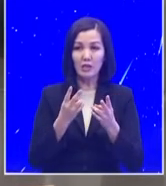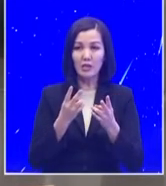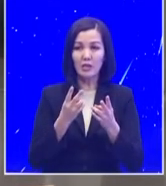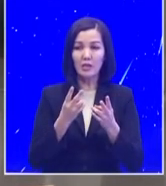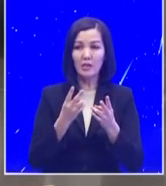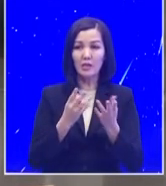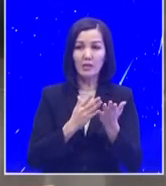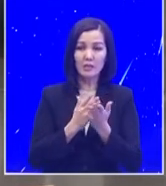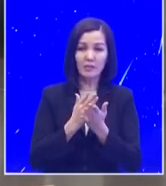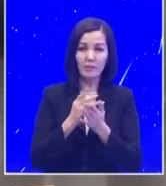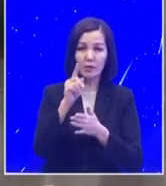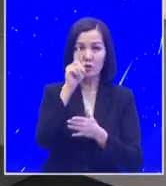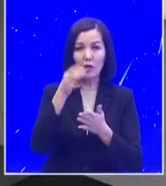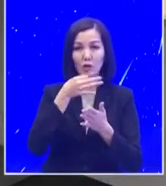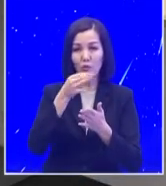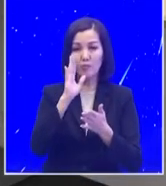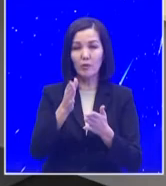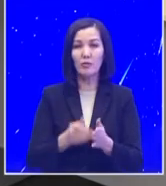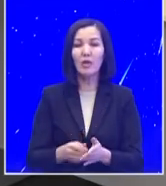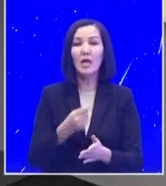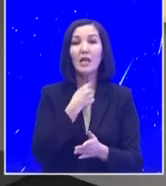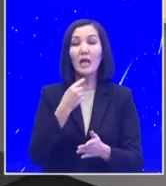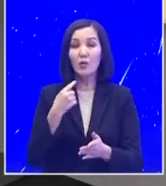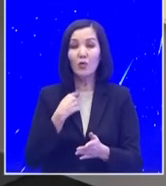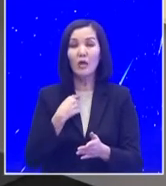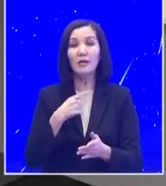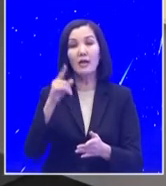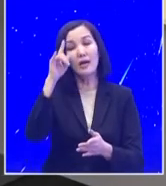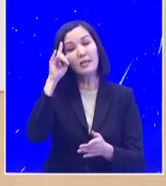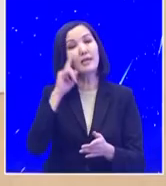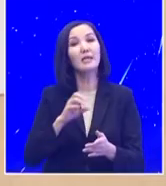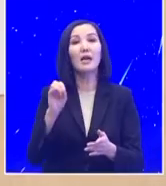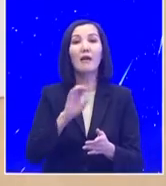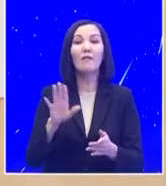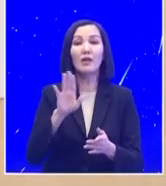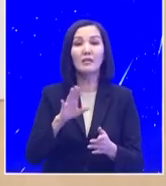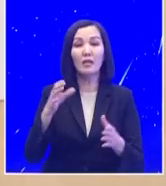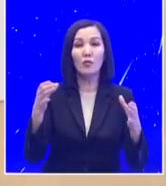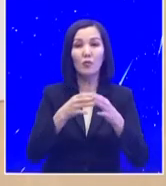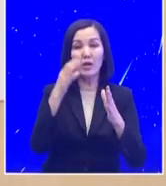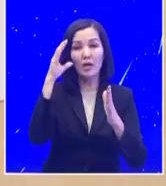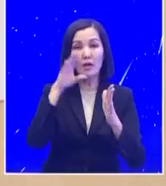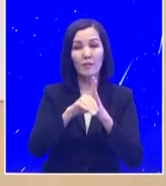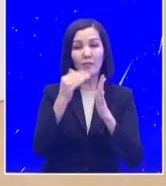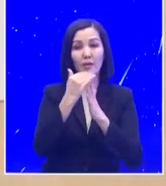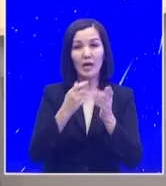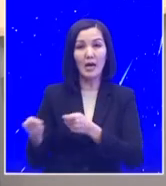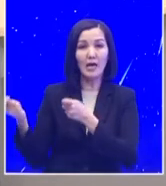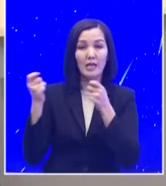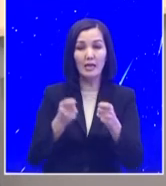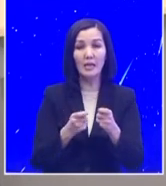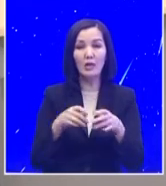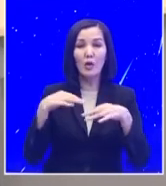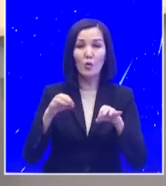құзыретіндегі сұрақтарға жауап беруде. Талдықорғанда Қазақстанға Еуразиялық экономикалық одаққа мүше елдерден алынған көліктер